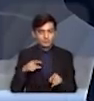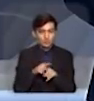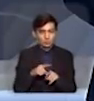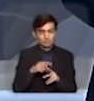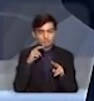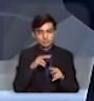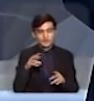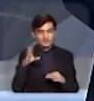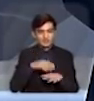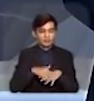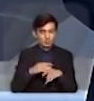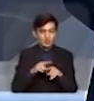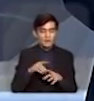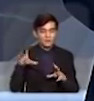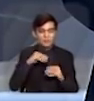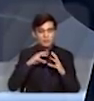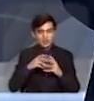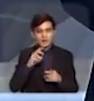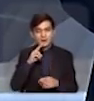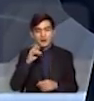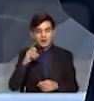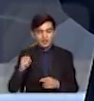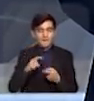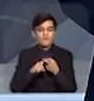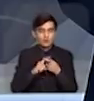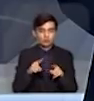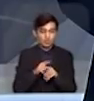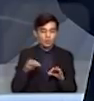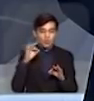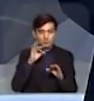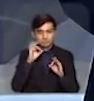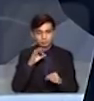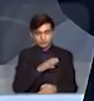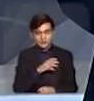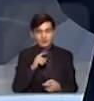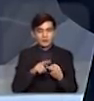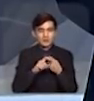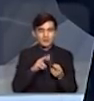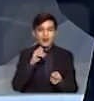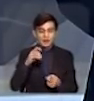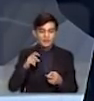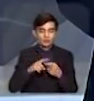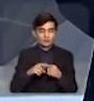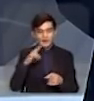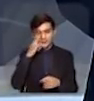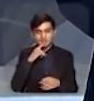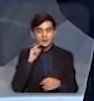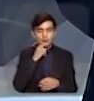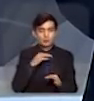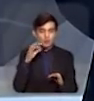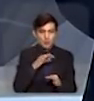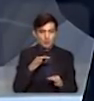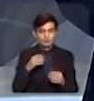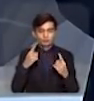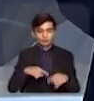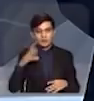жиынында әлем халықтарының үрейін ұшырған коронавирус туралы да сөз қозғалды. Нұрсұлтан Назарбаев коронавирустың таралуы Қазақстан экономикасына кері